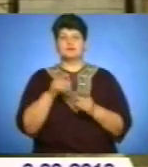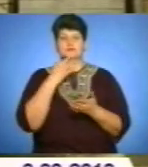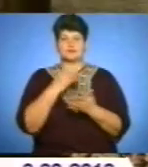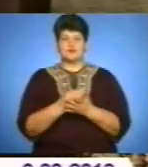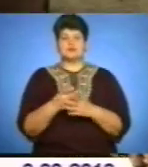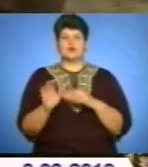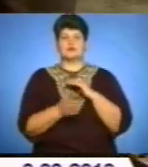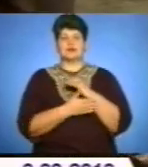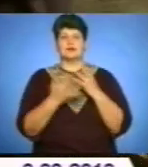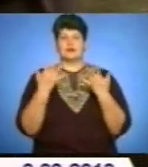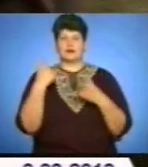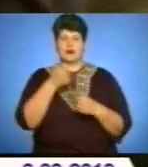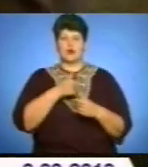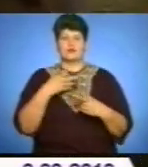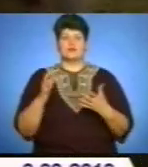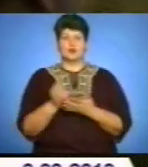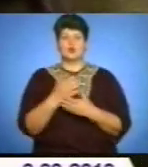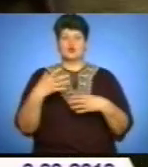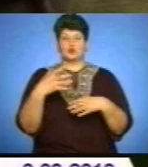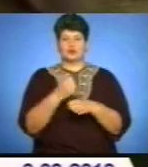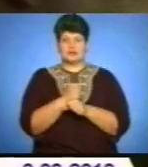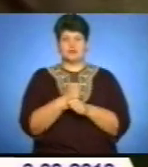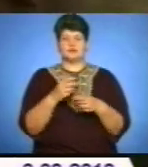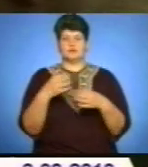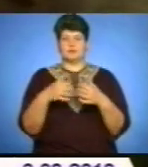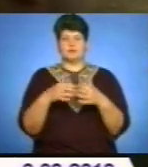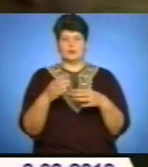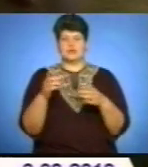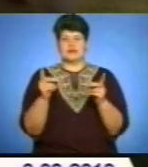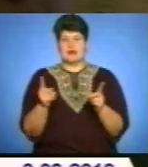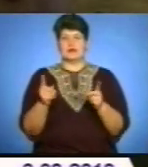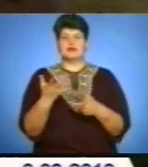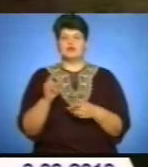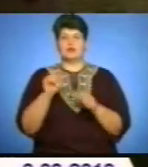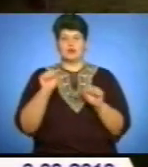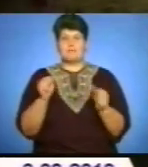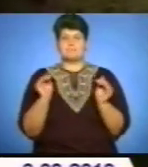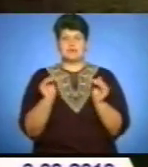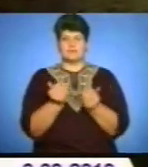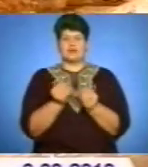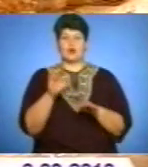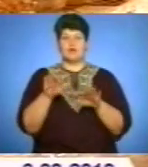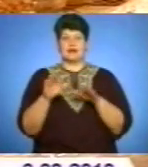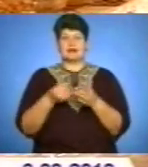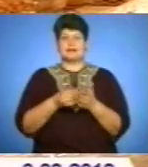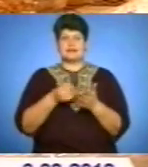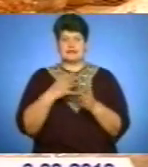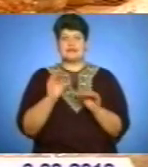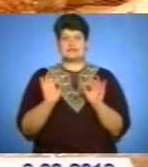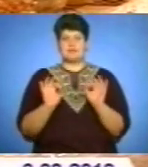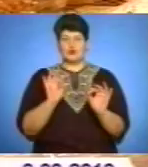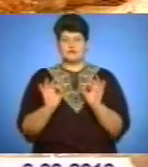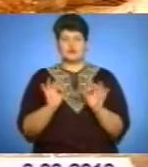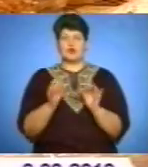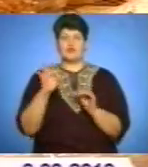останні декілька років вдалося скоротити ланцюг посередників, що дало змогу мінімізувати сезонні коливання цін та стабілізувати овочевий